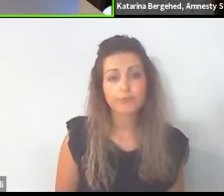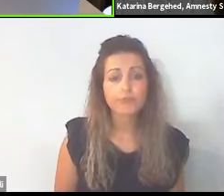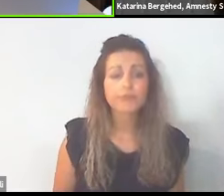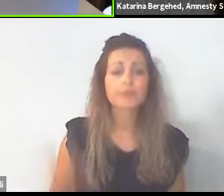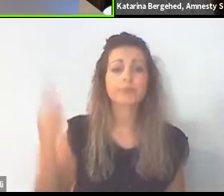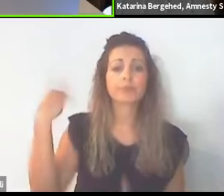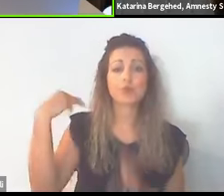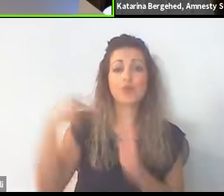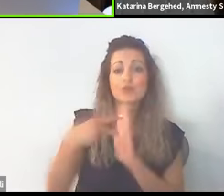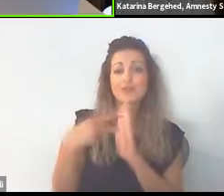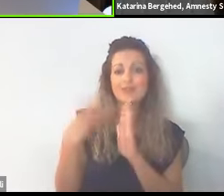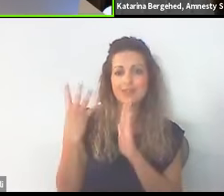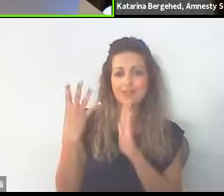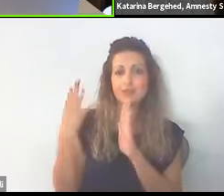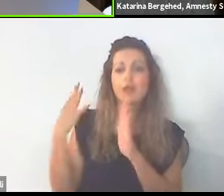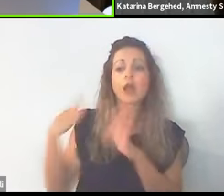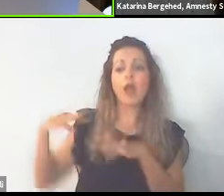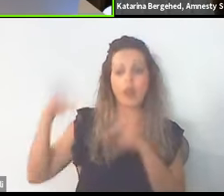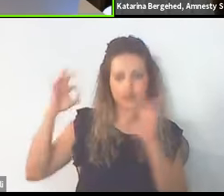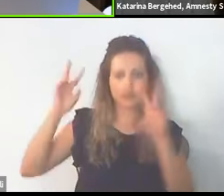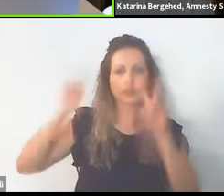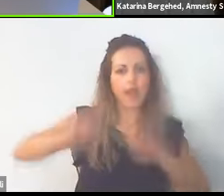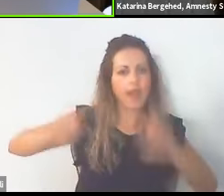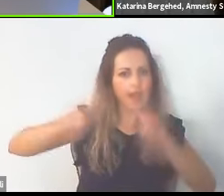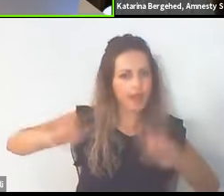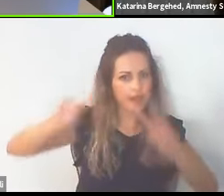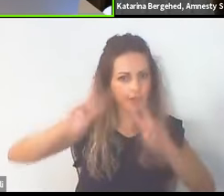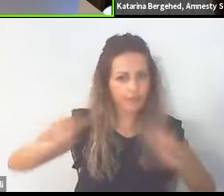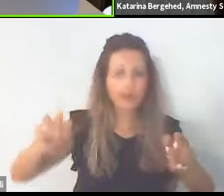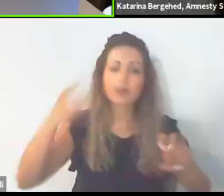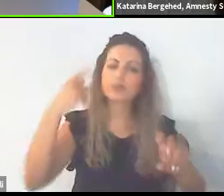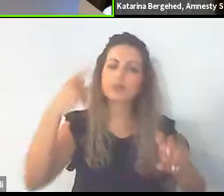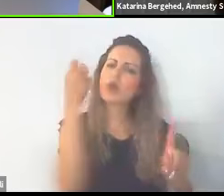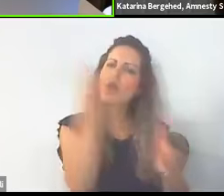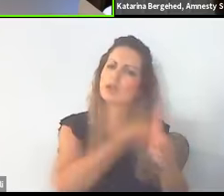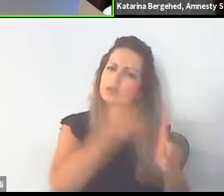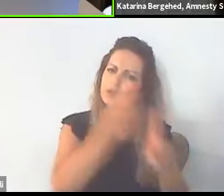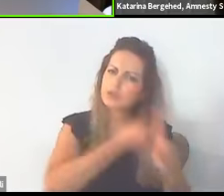κάναμε ερευνά αλλά και ακτιβισμό και κινητοποιήσεις